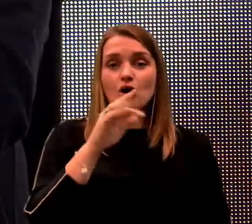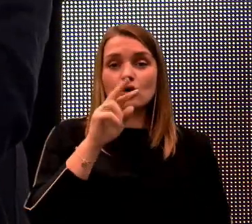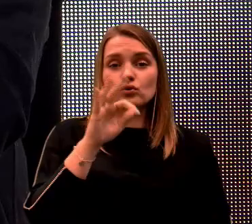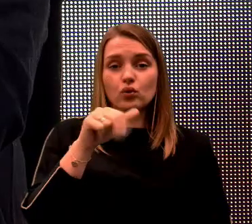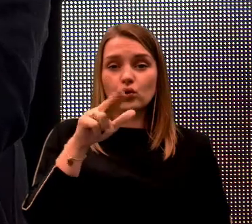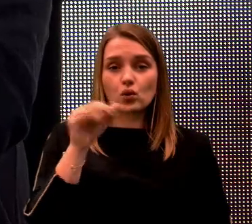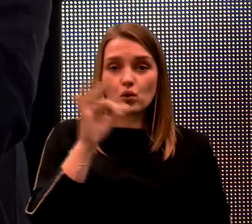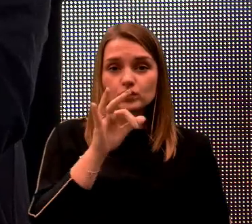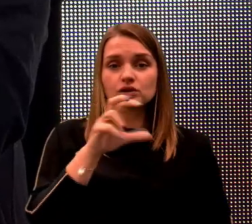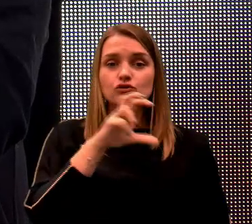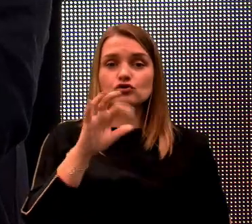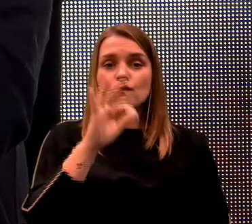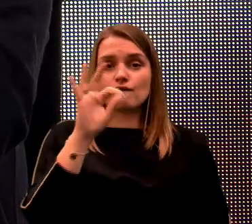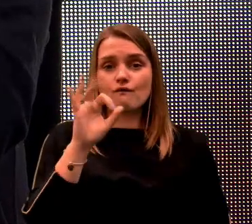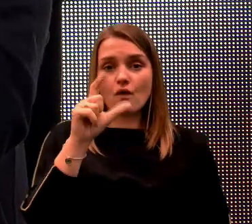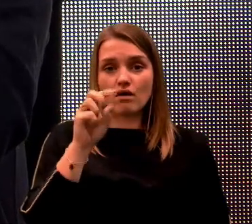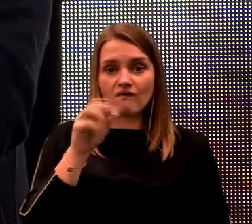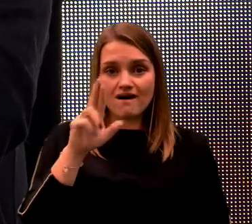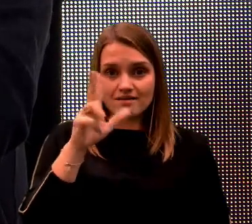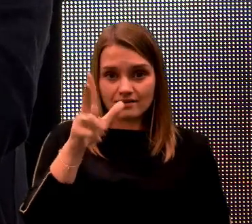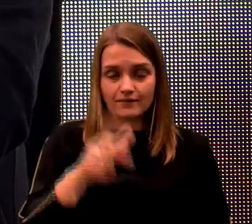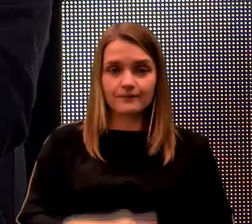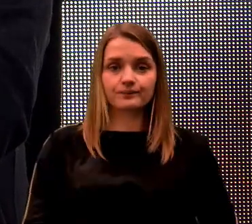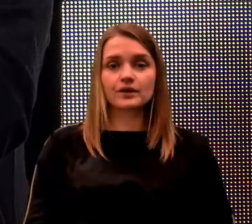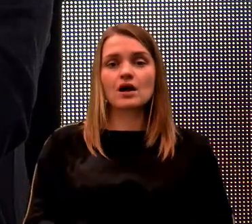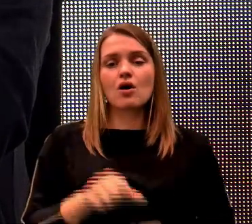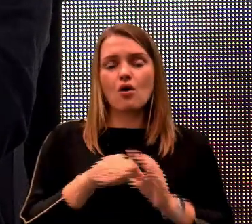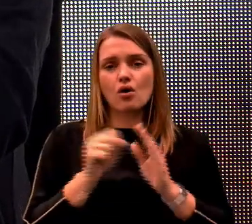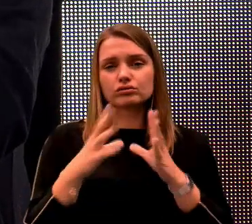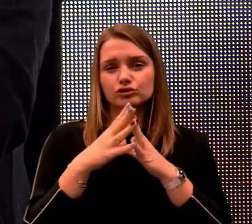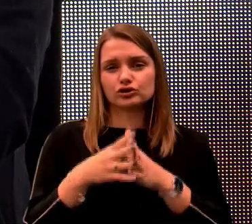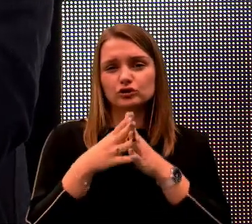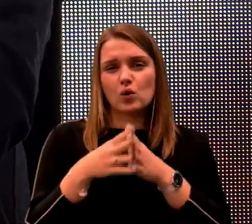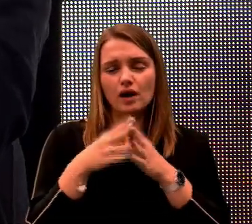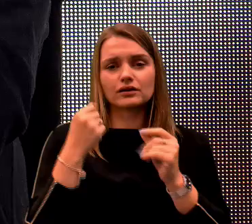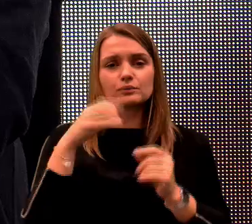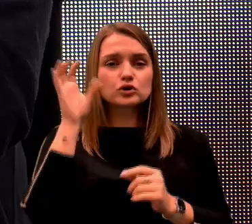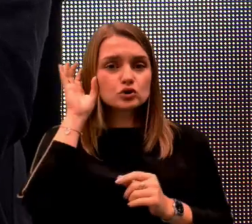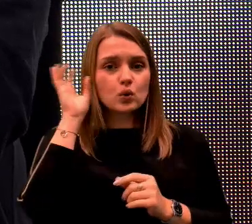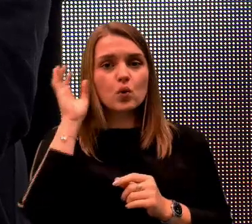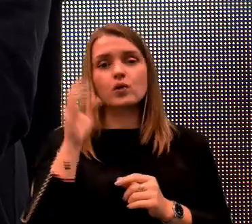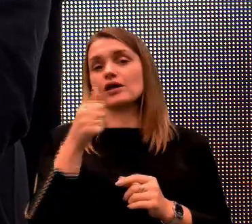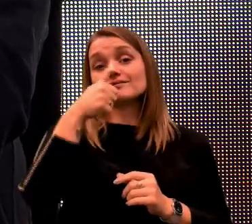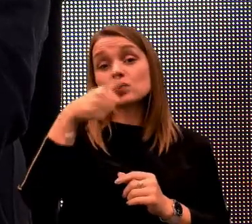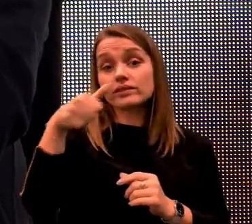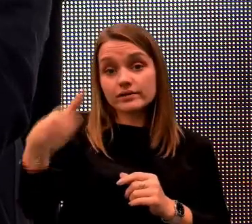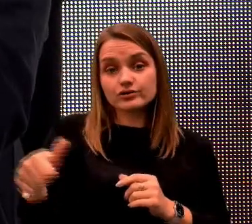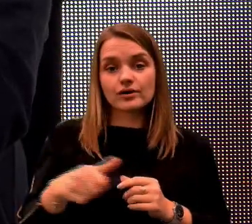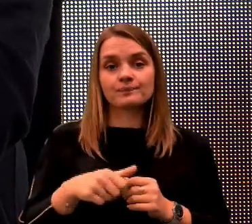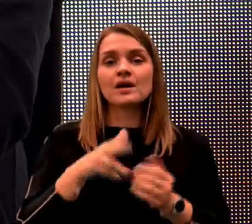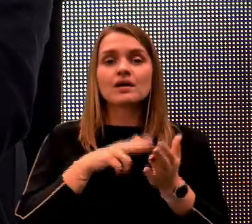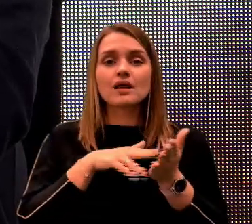już właściwie ćwierć wieku pracuję z korporacjami, a od 10 lat przesłuchuję szefów co tydzień i na